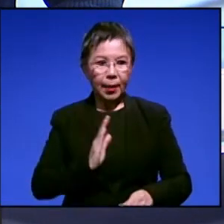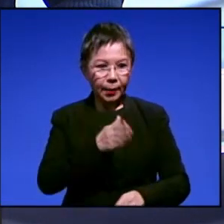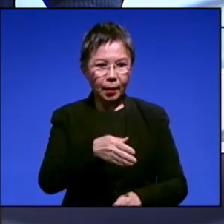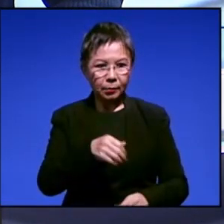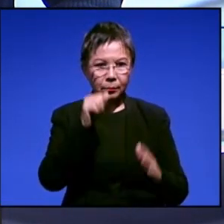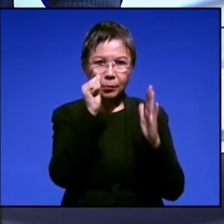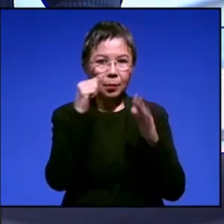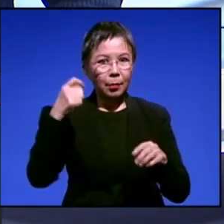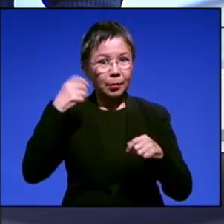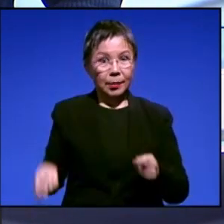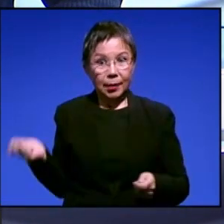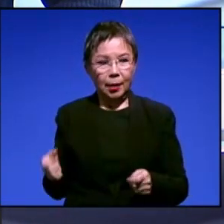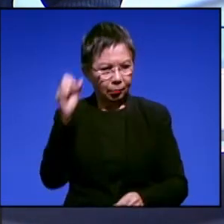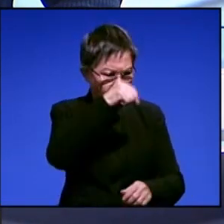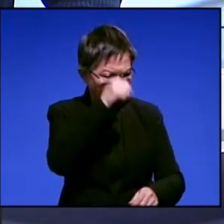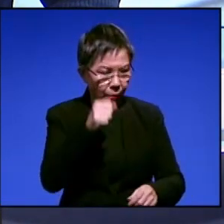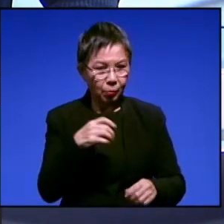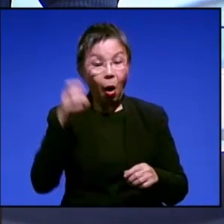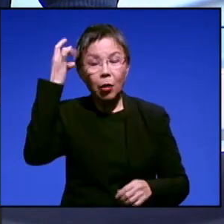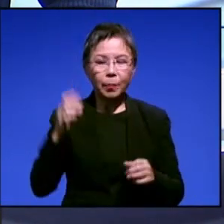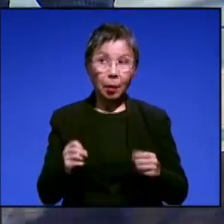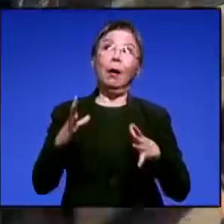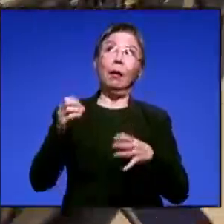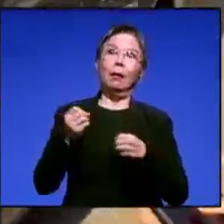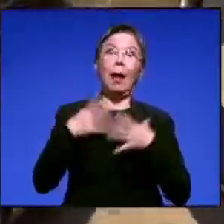menggedor kaca mobil hingga akhirnya sang sopir terbangun.